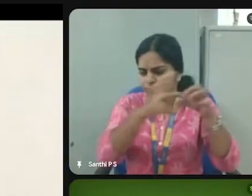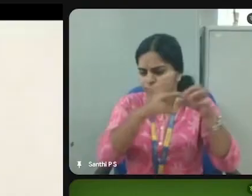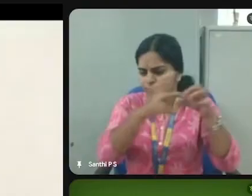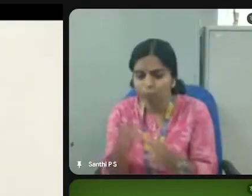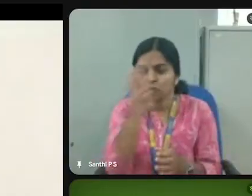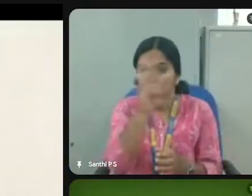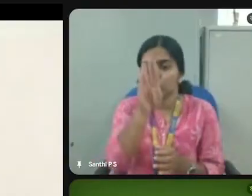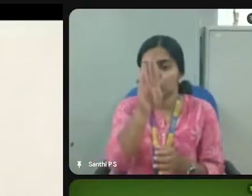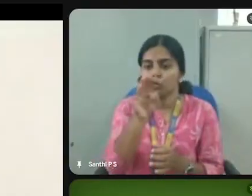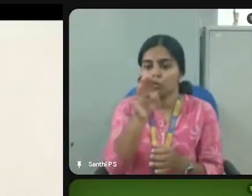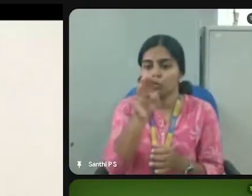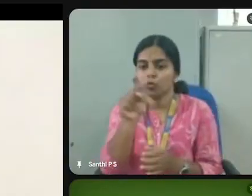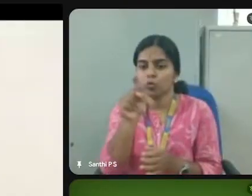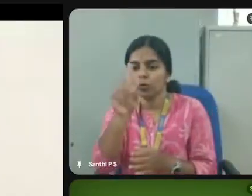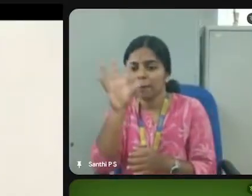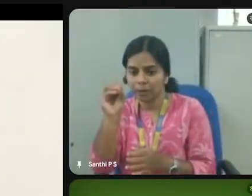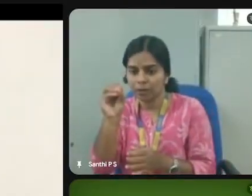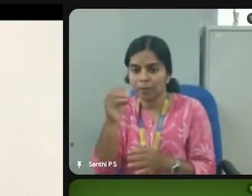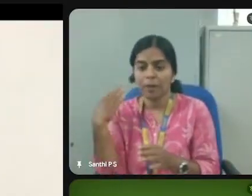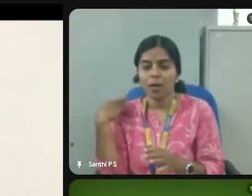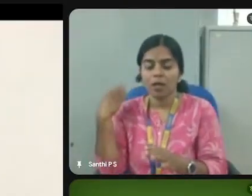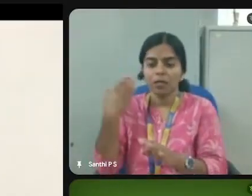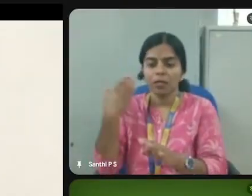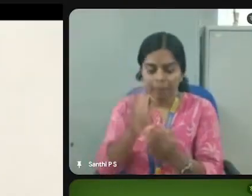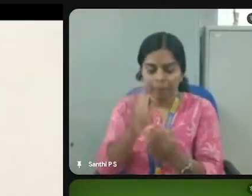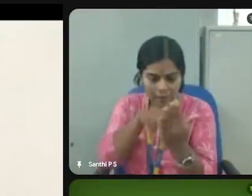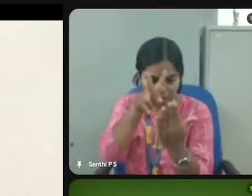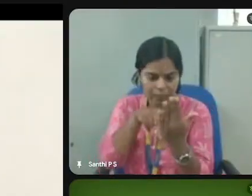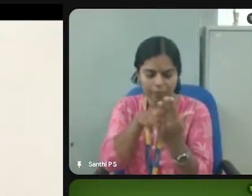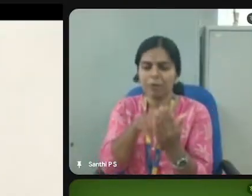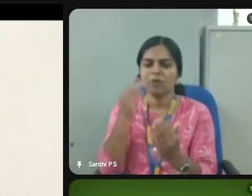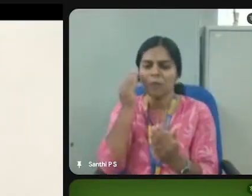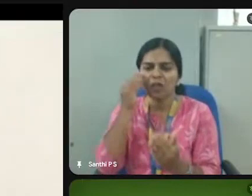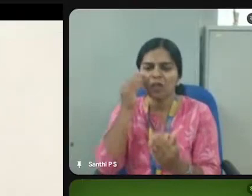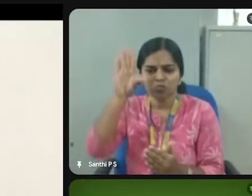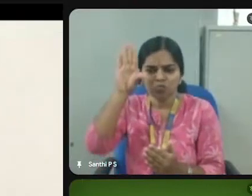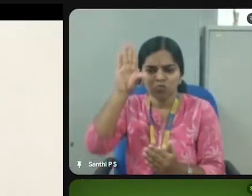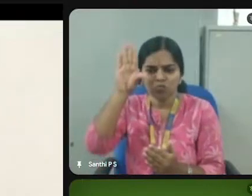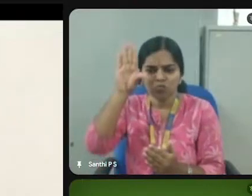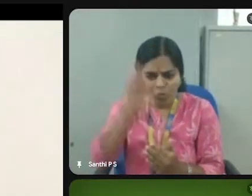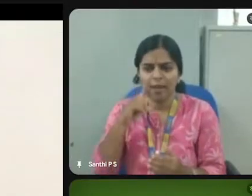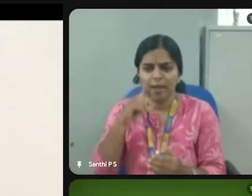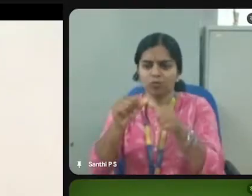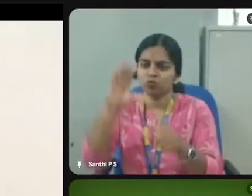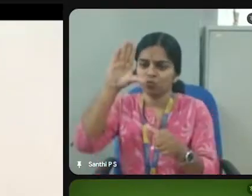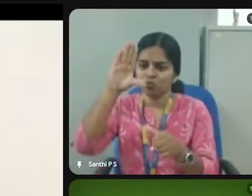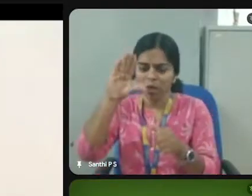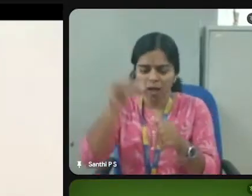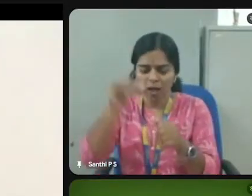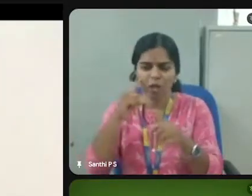മുതൽ 110 വരെയാണ്. അതുവരെയുള്ള സ്കോർ കിട്ടുമ്പോഴാണ് നമ്മൾ ഈ കുട്ടികളെ IQ നമ്മൾ പറയുന്നത്. പക്ഷേ